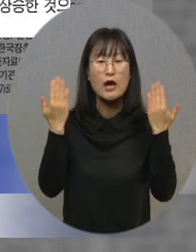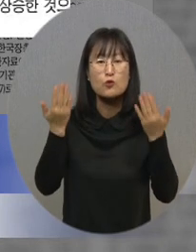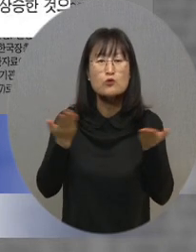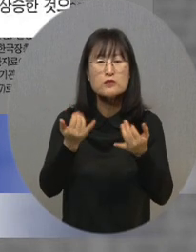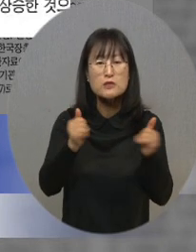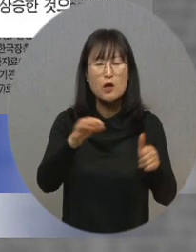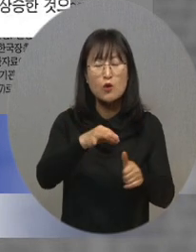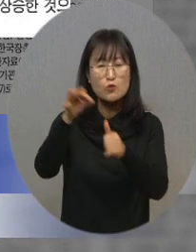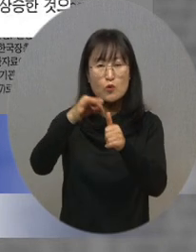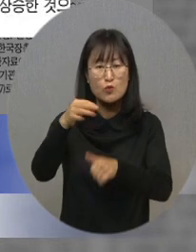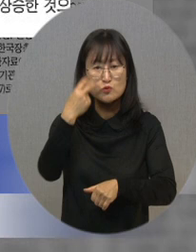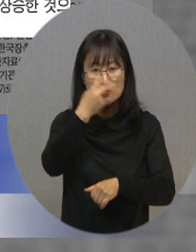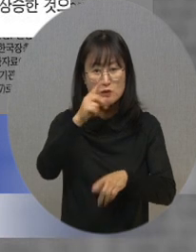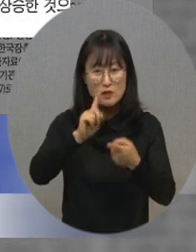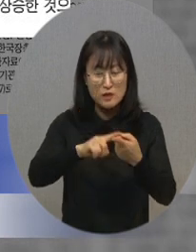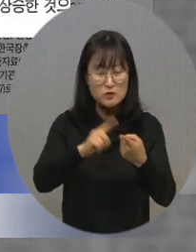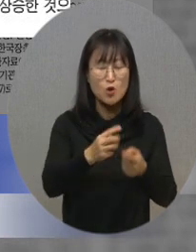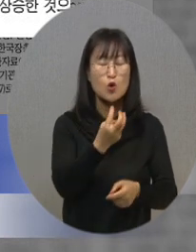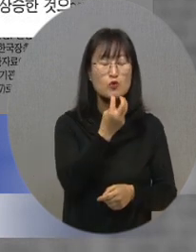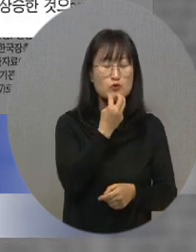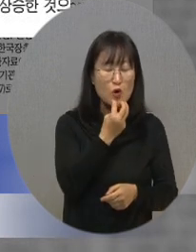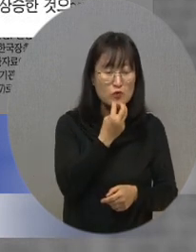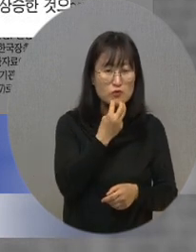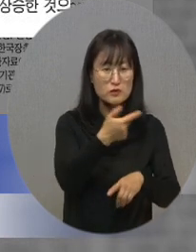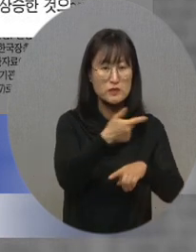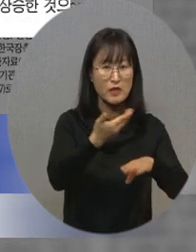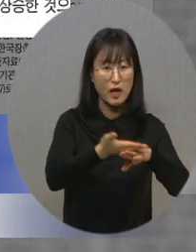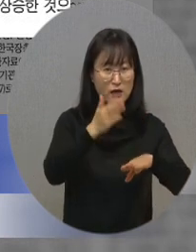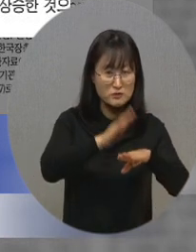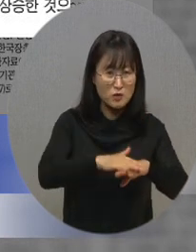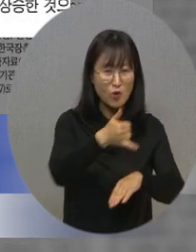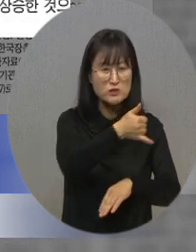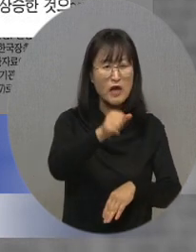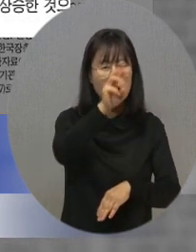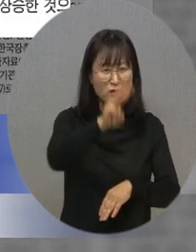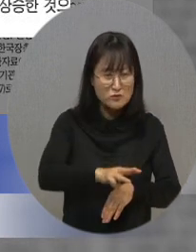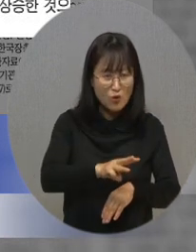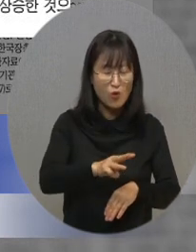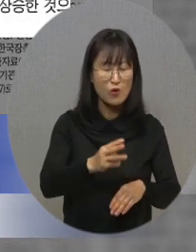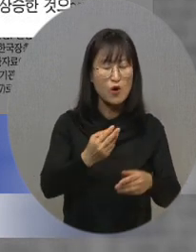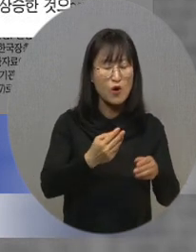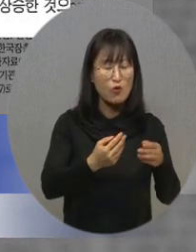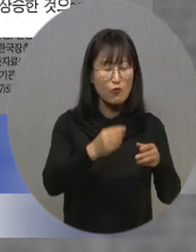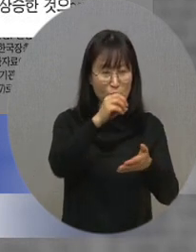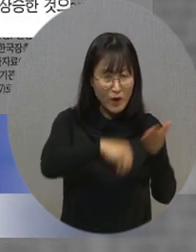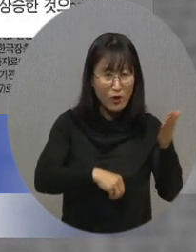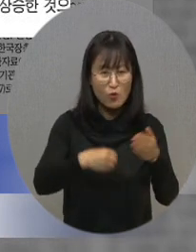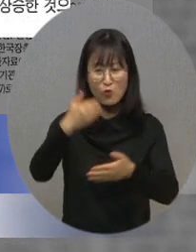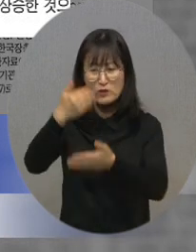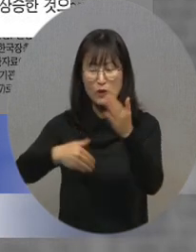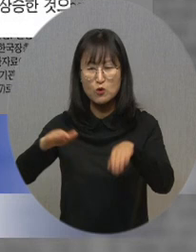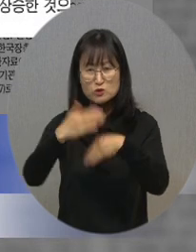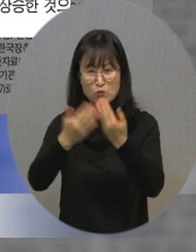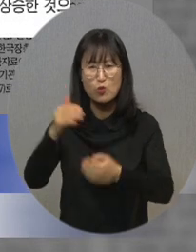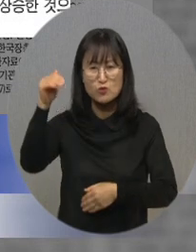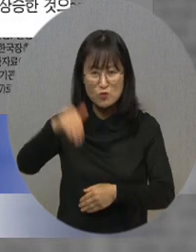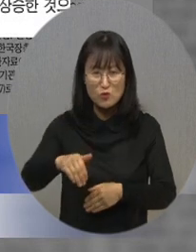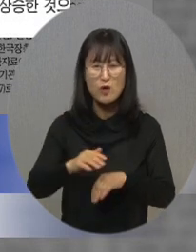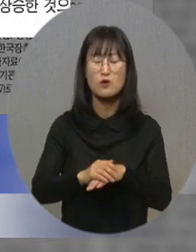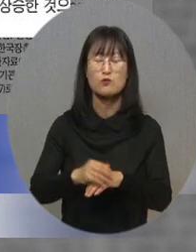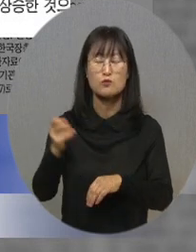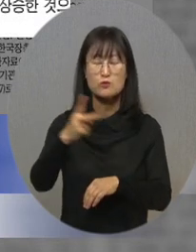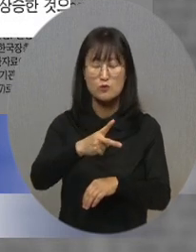결과에서는 서울과 대전 세종을 제외한 모든 시도가 하락했고 전남의 경우 고용률이 가장 큰